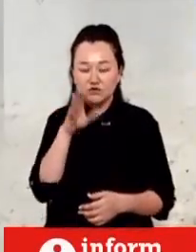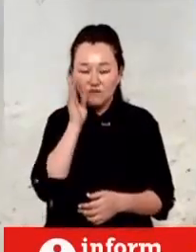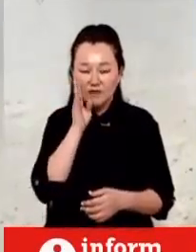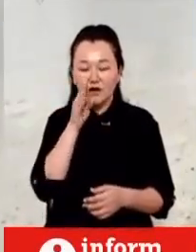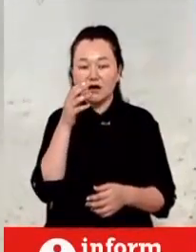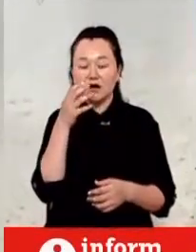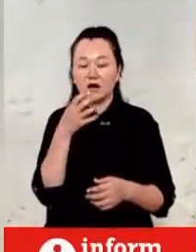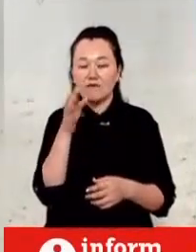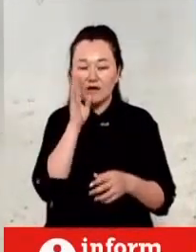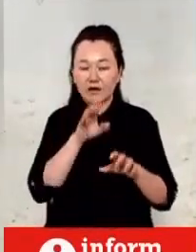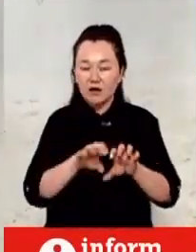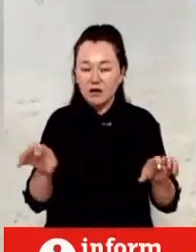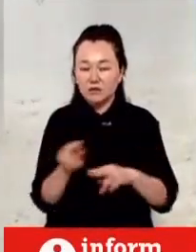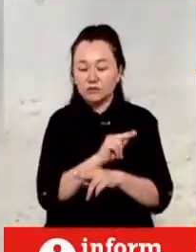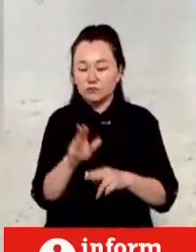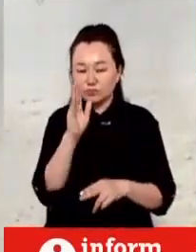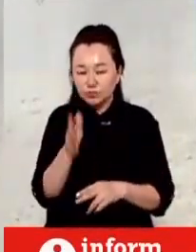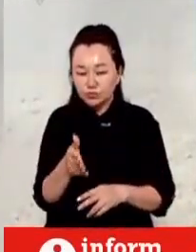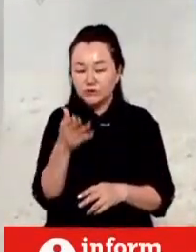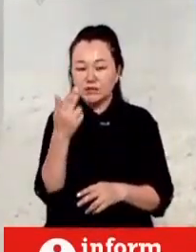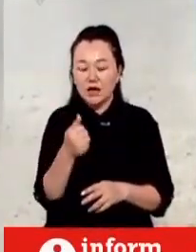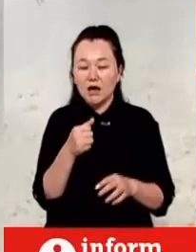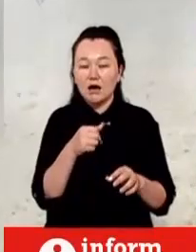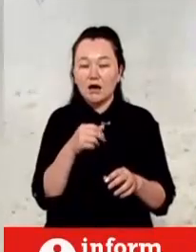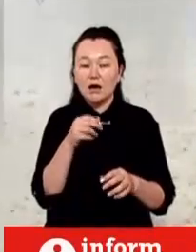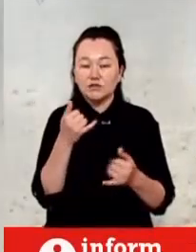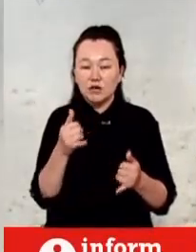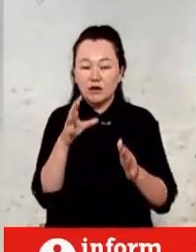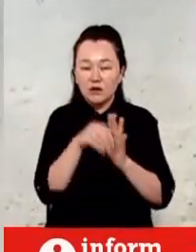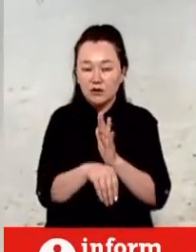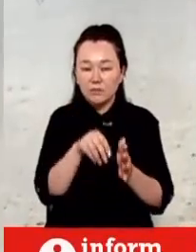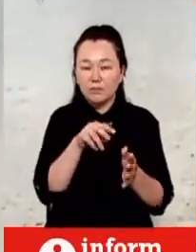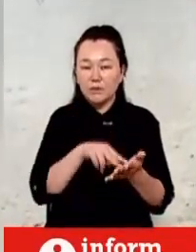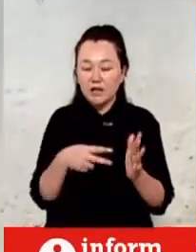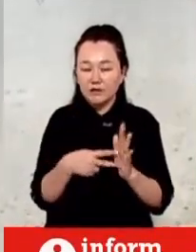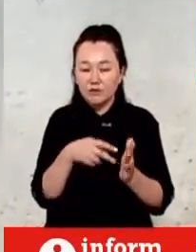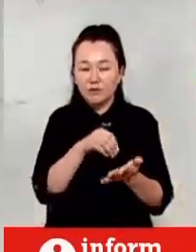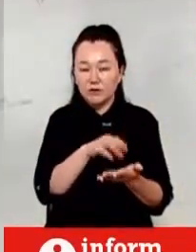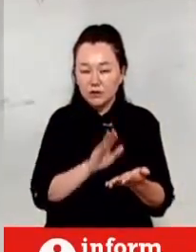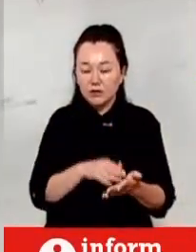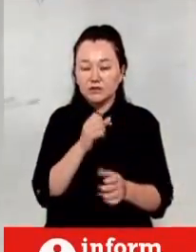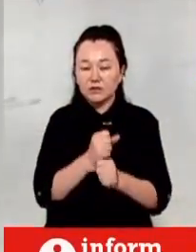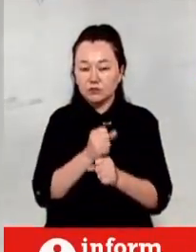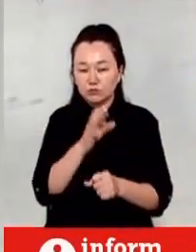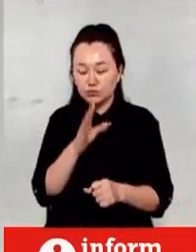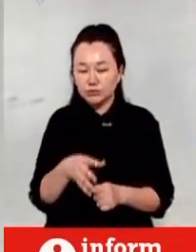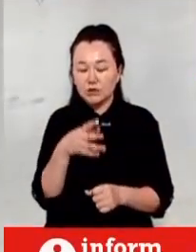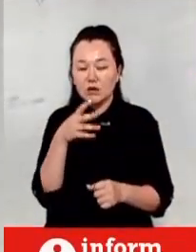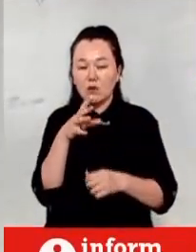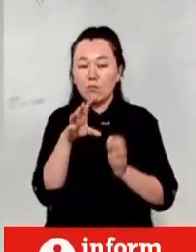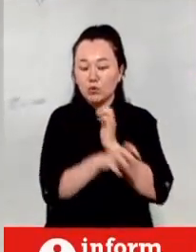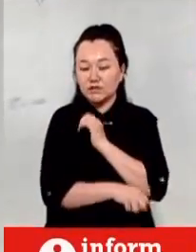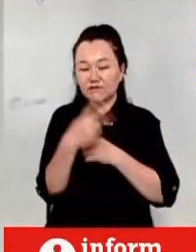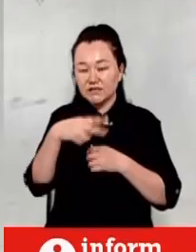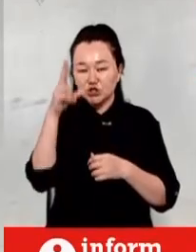Жылы судың құбырларын ауыстырамыз деп айтып жатырмыз. Жоба не планда енгізіп қойдық жоспарымызға. Ол жасалады. 20-сына дейін шешіледі. Нақты